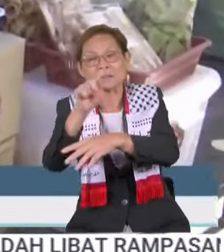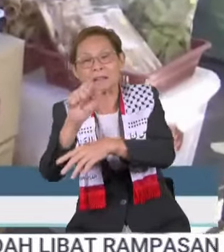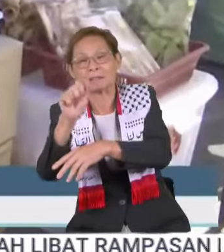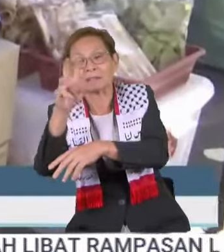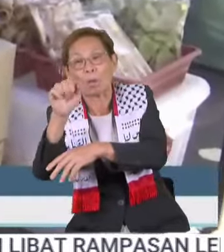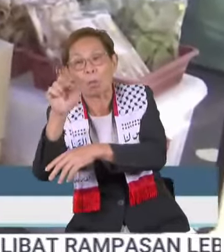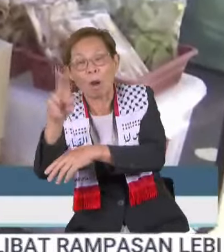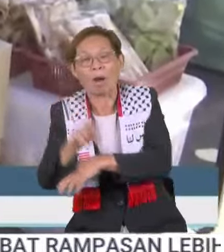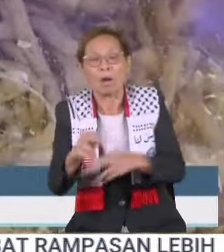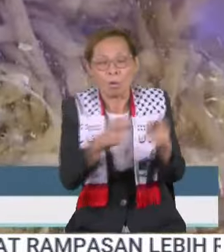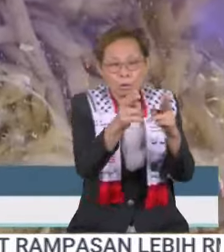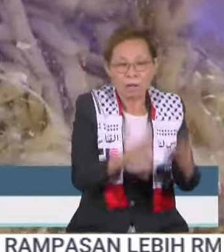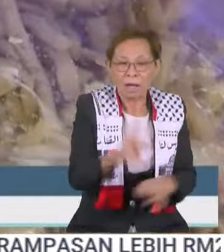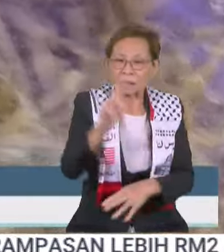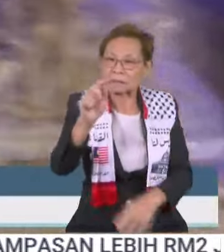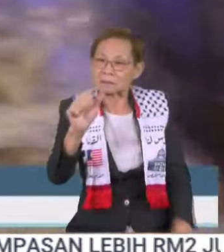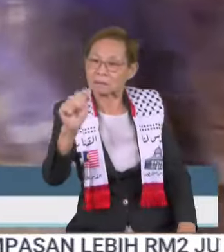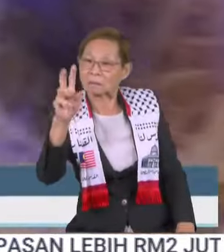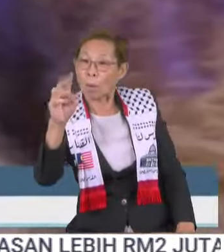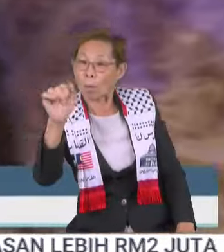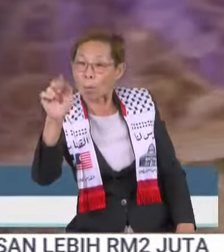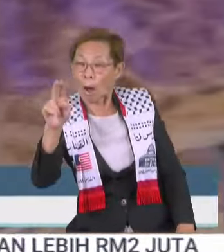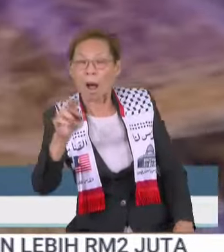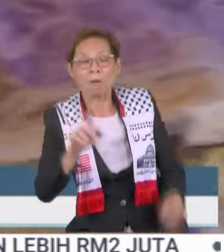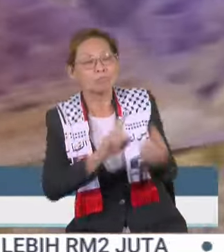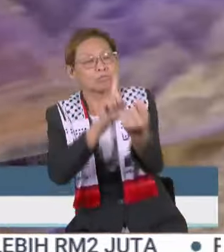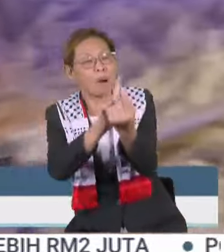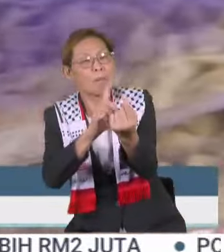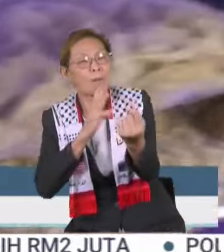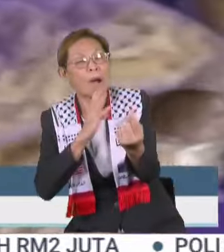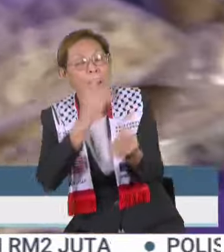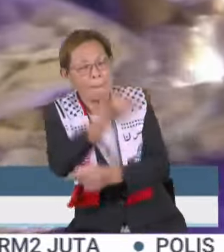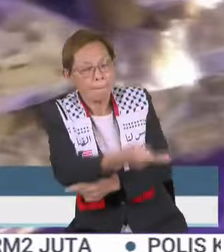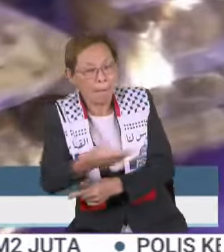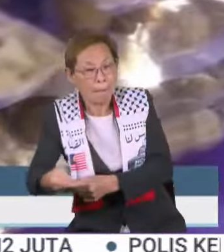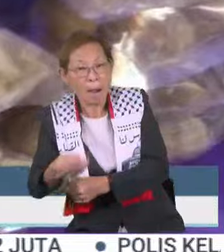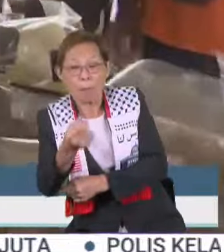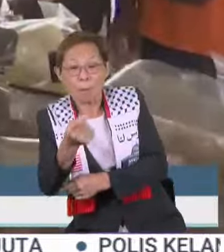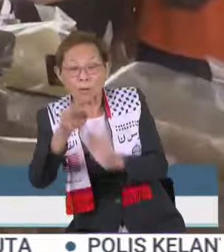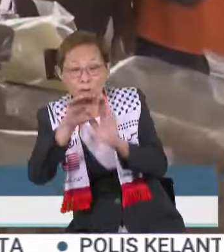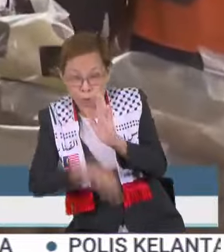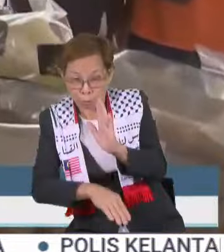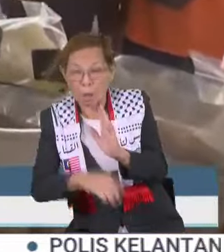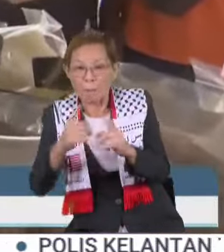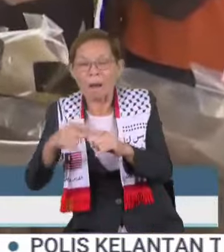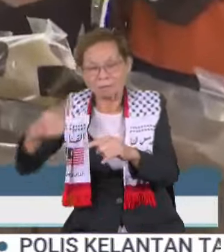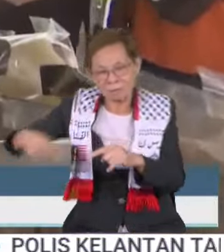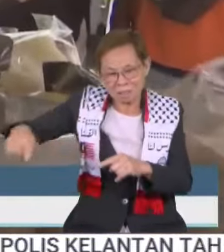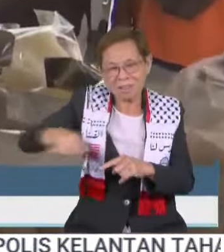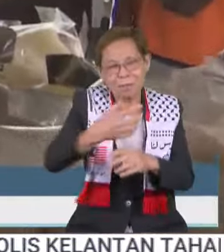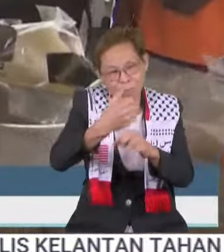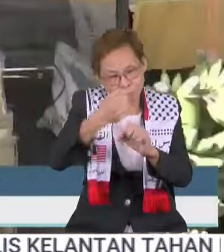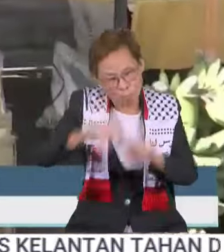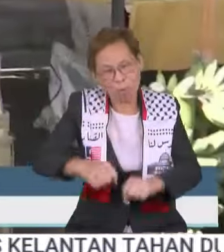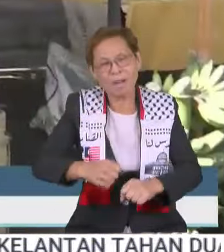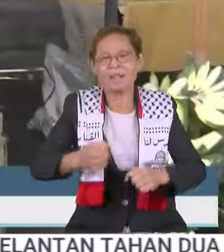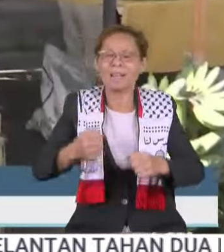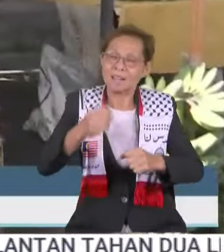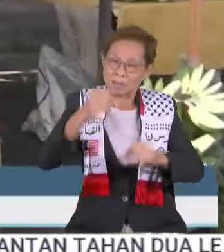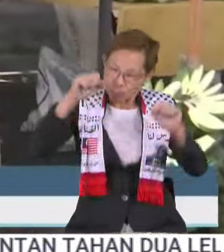Sementara itu, usahawan FAMA Tawau yang ditemui berkata, walaupun produk dijual pada kadar terendah, namun mereka masih dapat